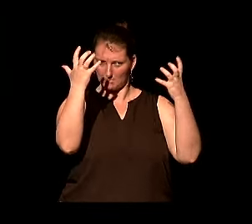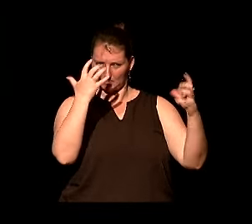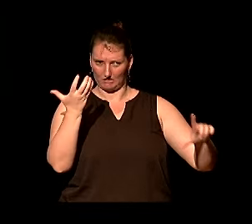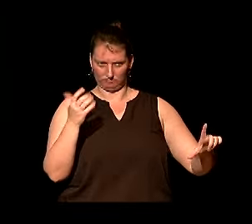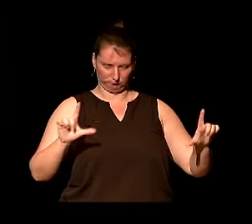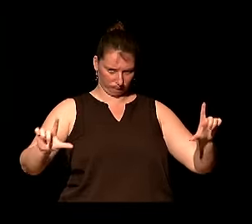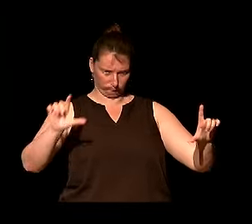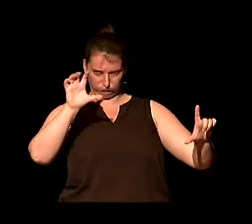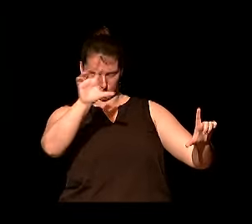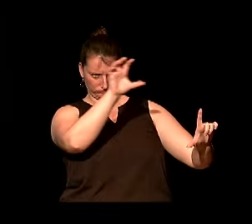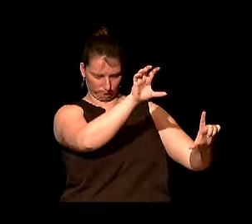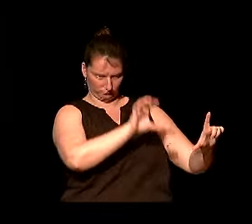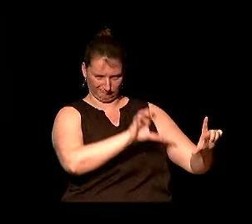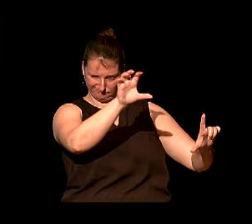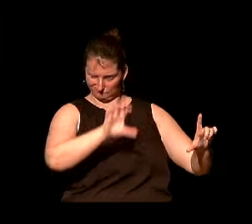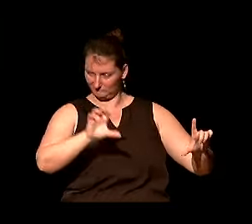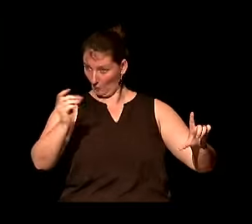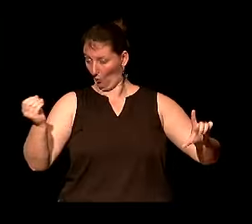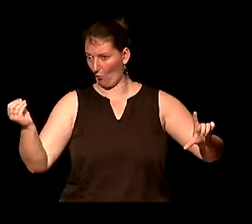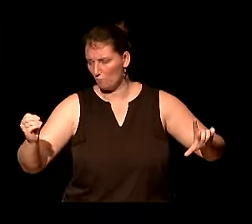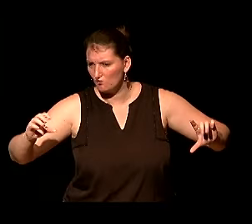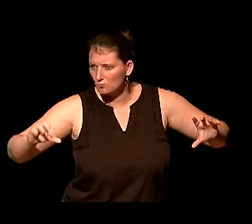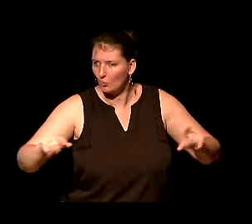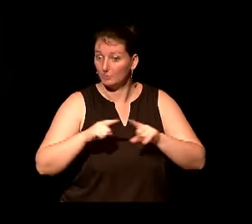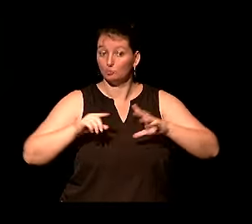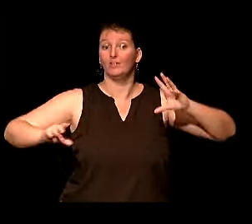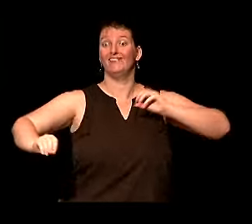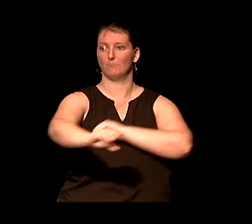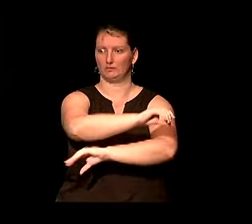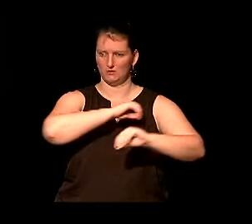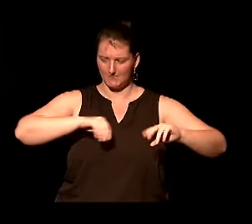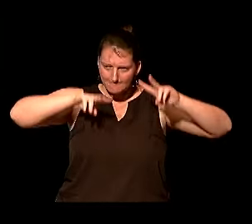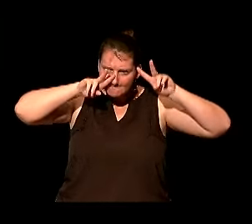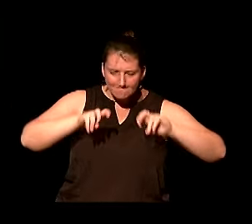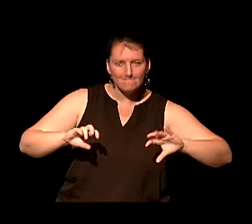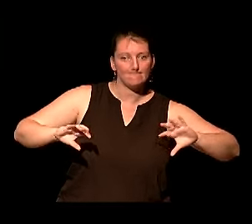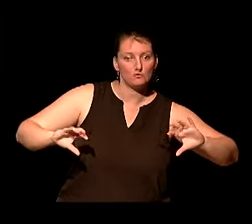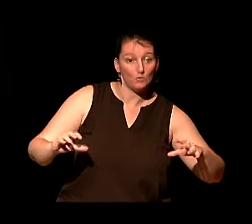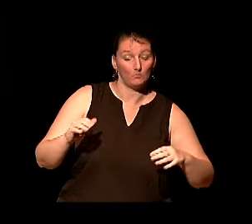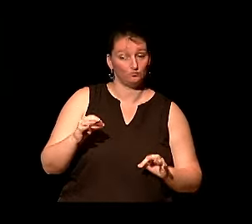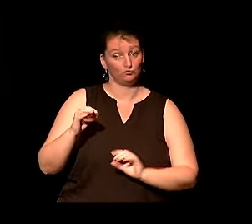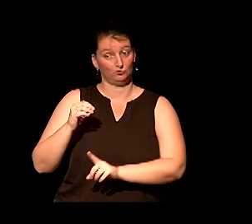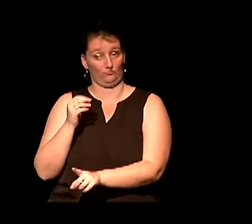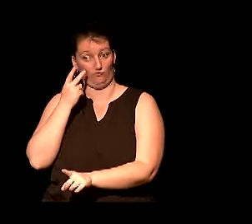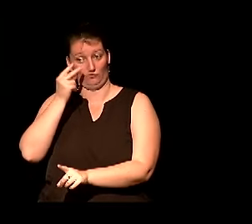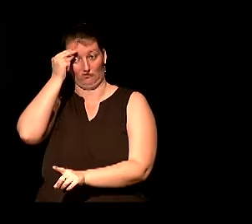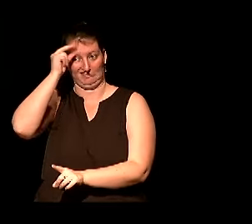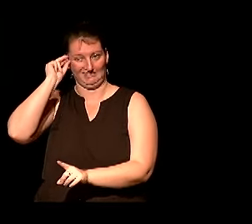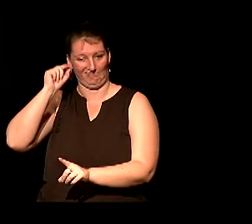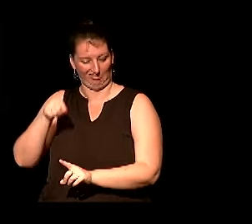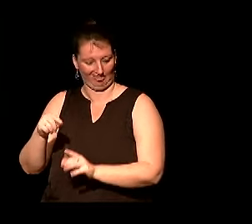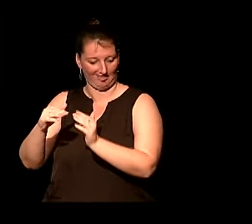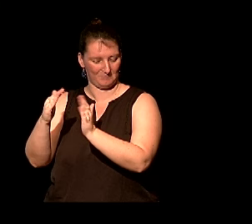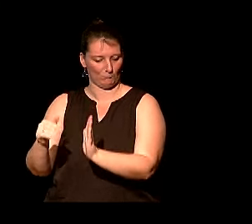de la peinture en termes de composition et de traitement de l'espace. Et donc, la façon avec laquelle Cézanne va traiter l'espace de